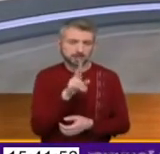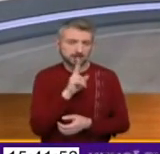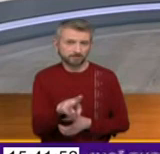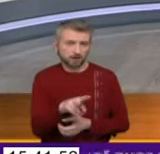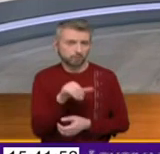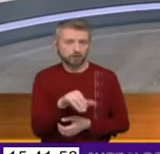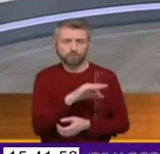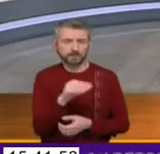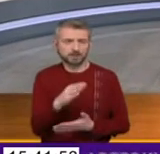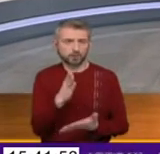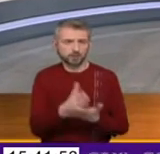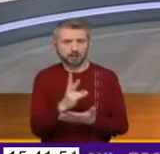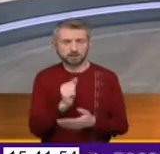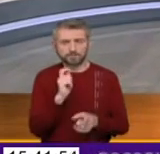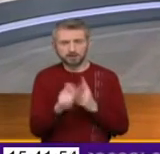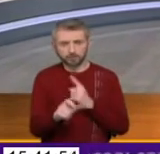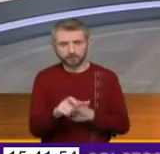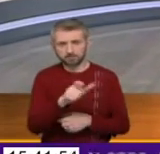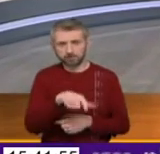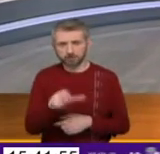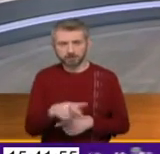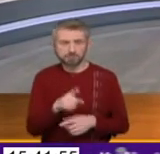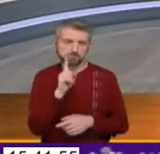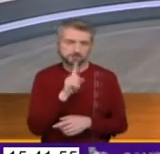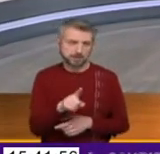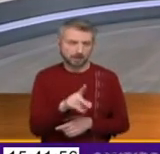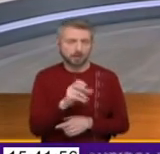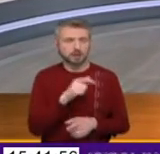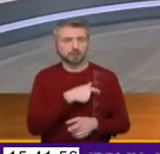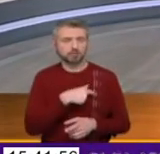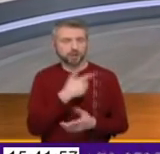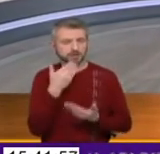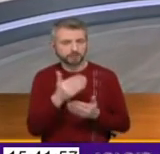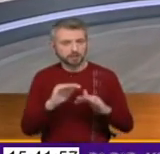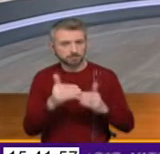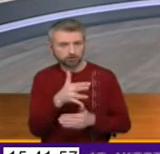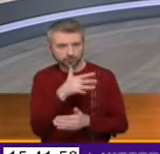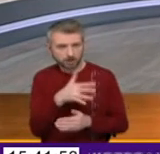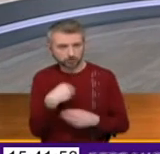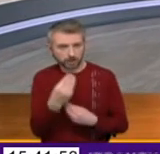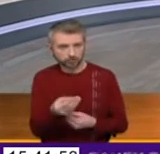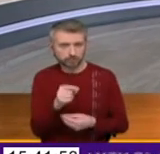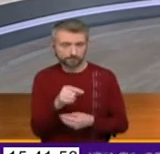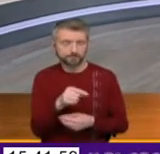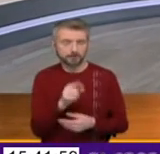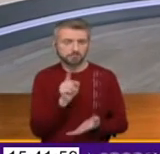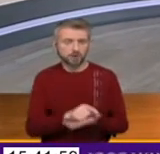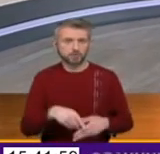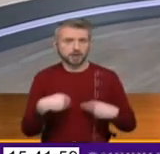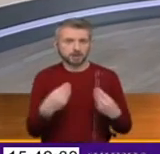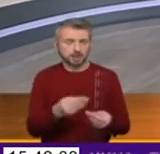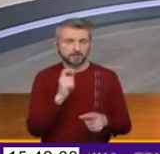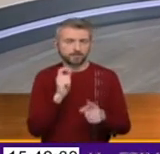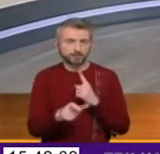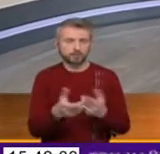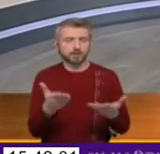них офіційно є на відповідь мешканцям це місяць, на депутатське звернення трошки менше часу, і вони мають надати вже